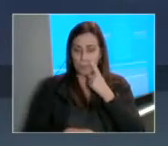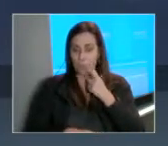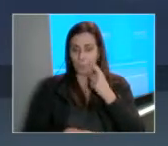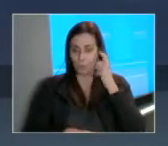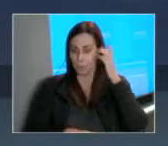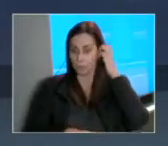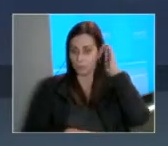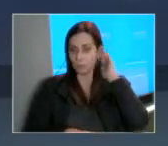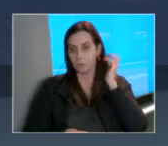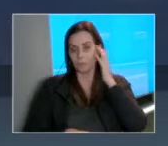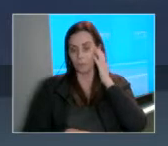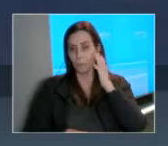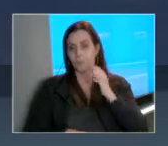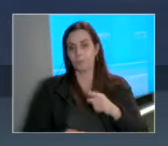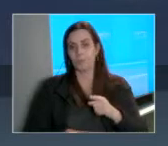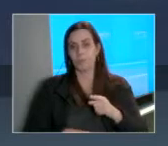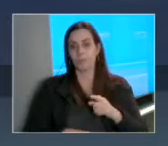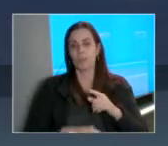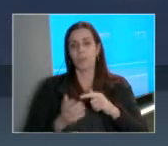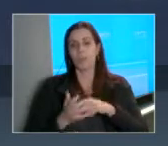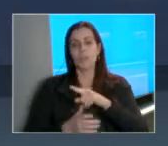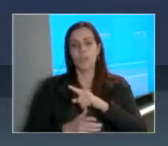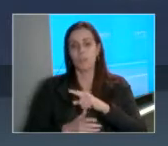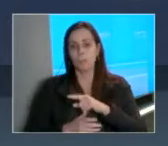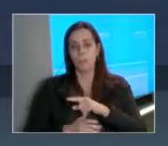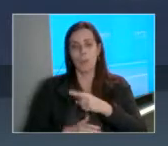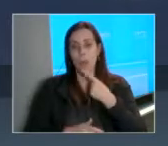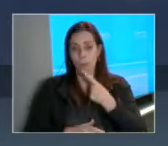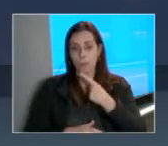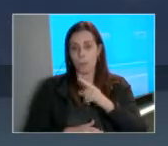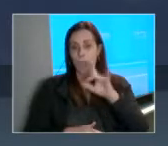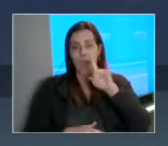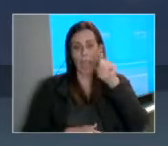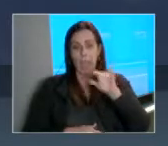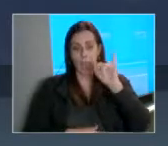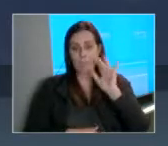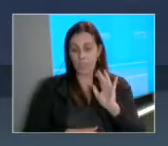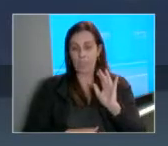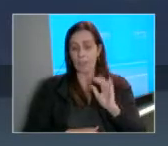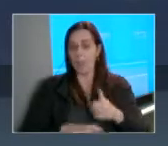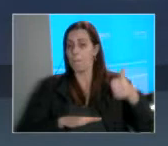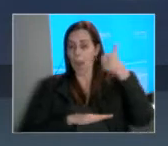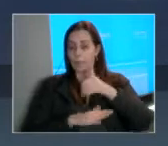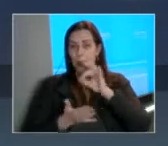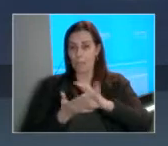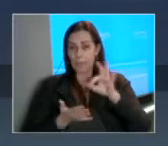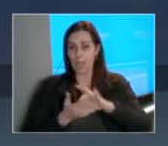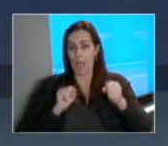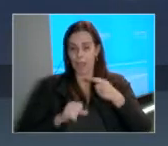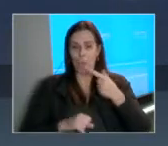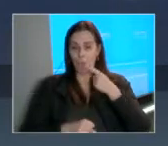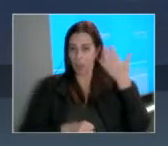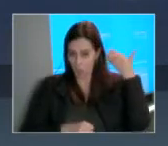שבראש הקונגלומרט הכלכלי שלהם, עומד חזי קוגלר, מנכ"ל משרד